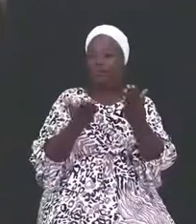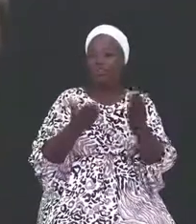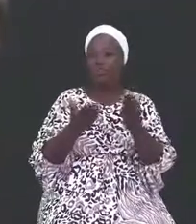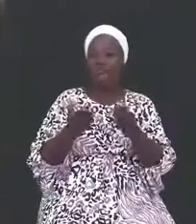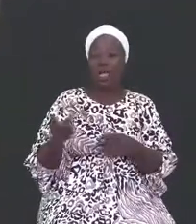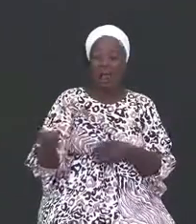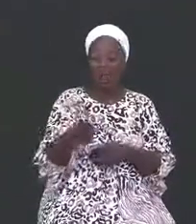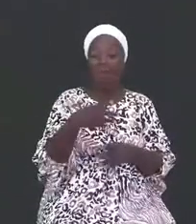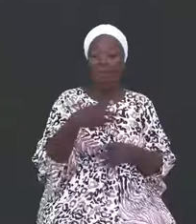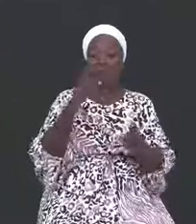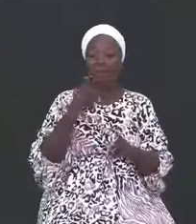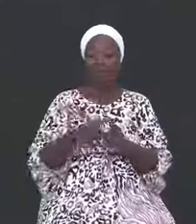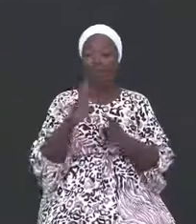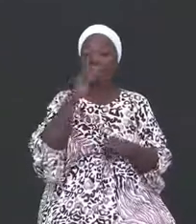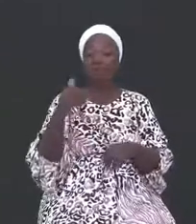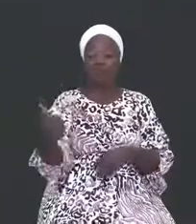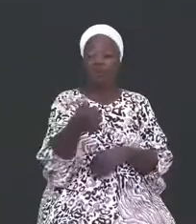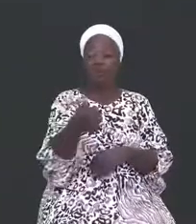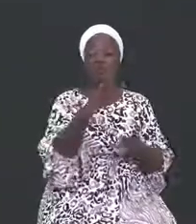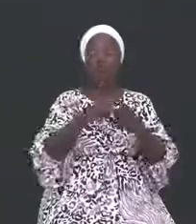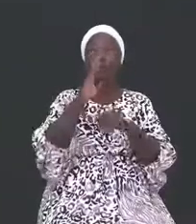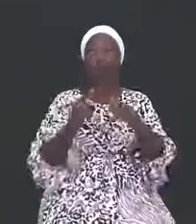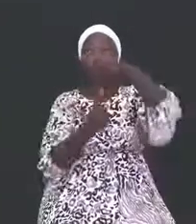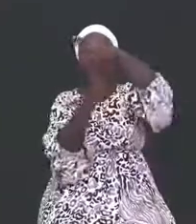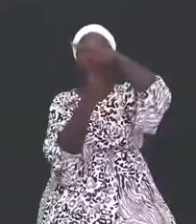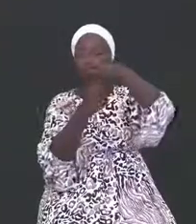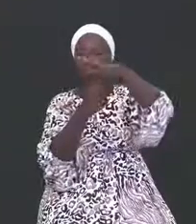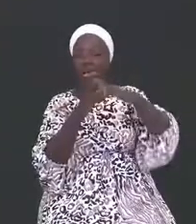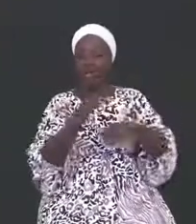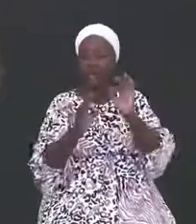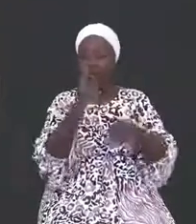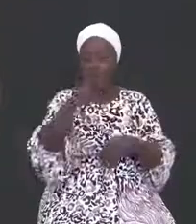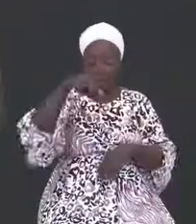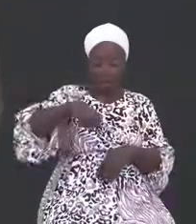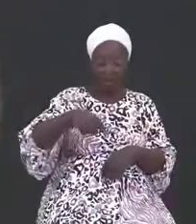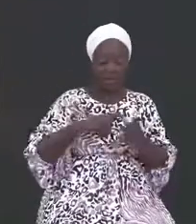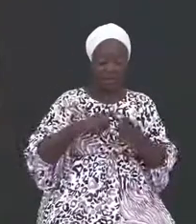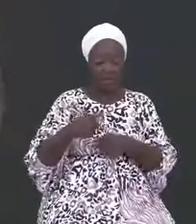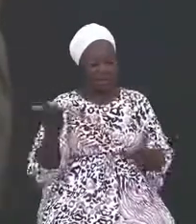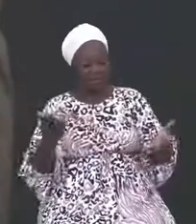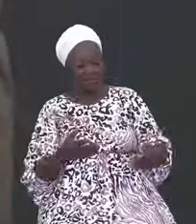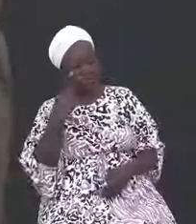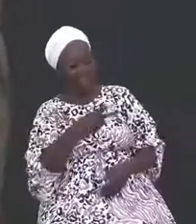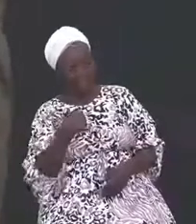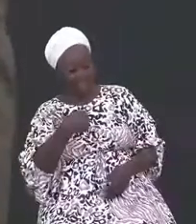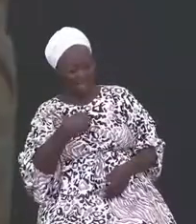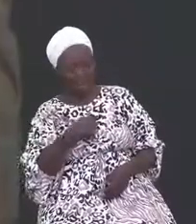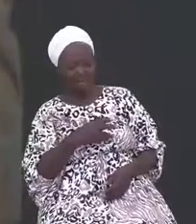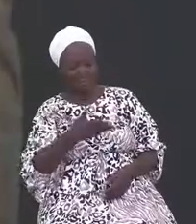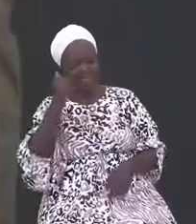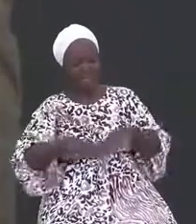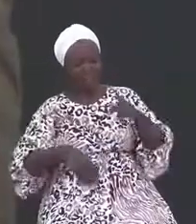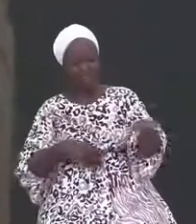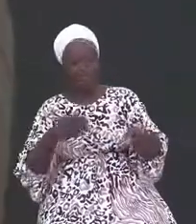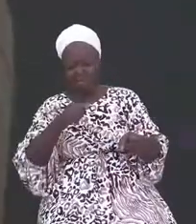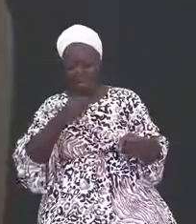soient en haut là-bas. Et s'il y a quelqu'un en bas, ils comptent. je suis meilleur que tel, je suis meilleur que tel, je suis plus riche